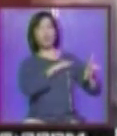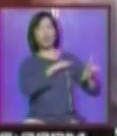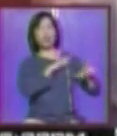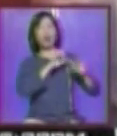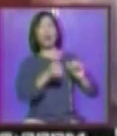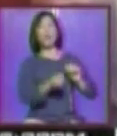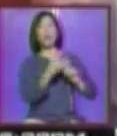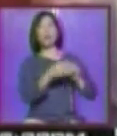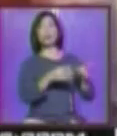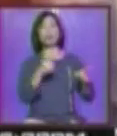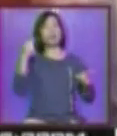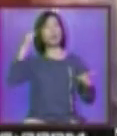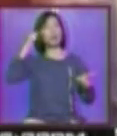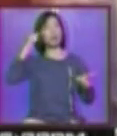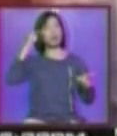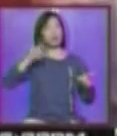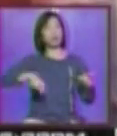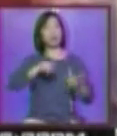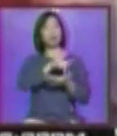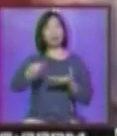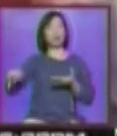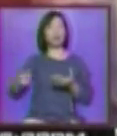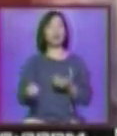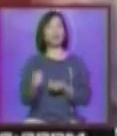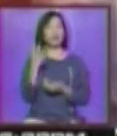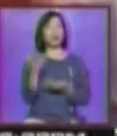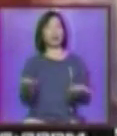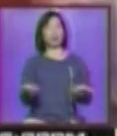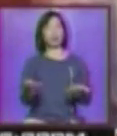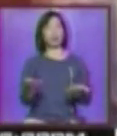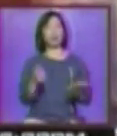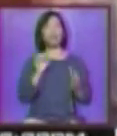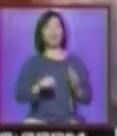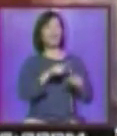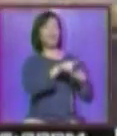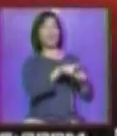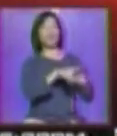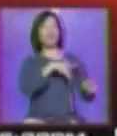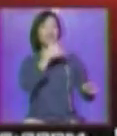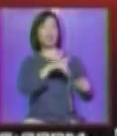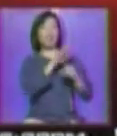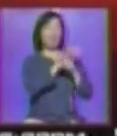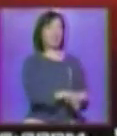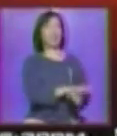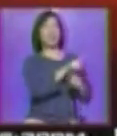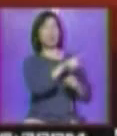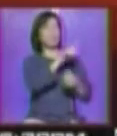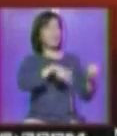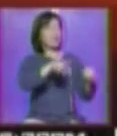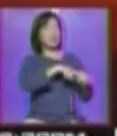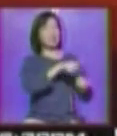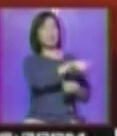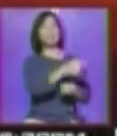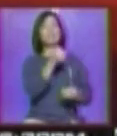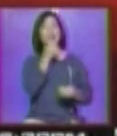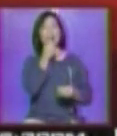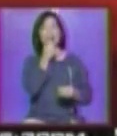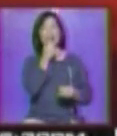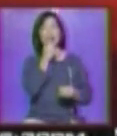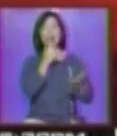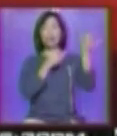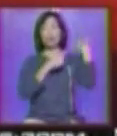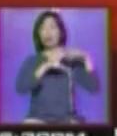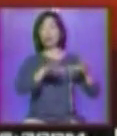think Sharon Stone needs to pay para ma-feel niya talaga na mali yung ginawa niya? Dati nang itinanggi ng kampo ni